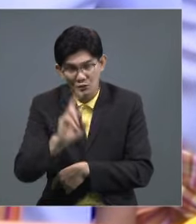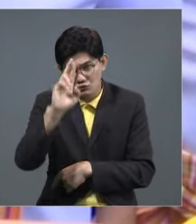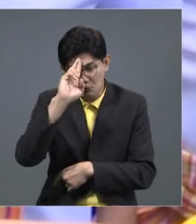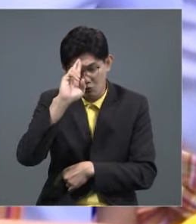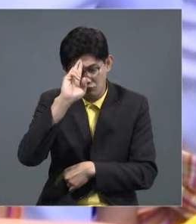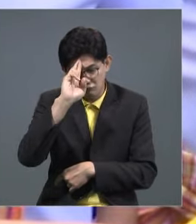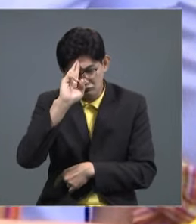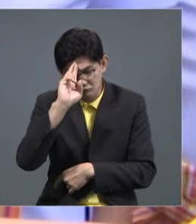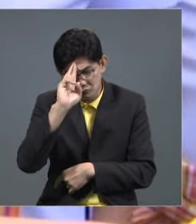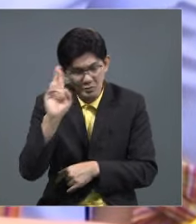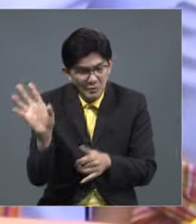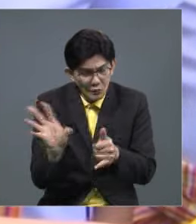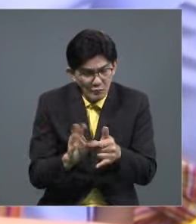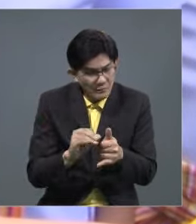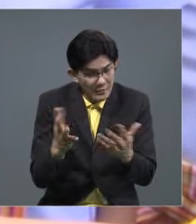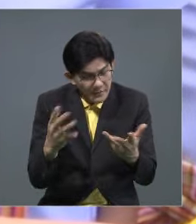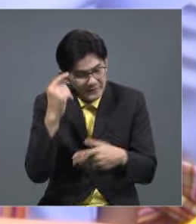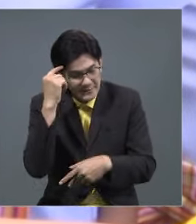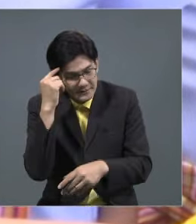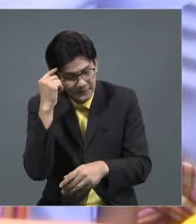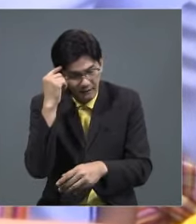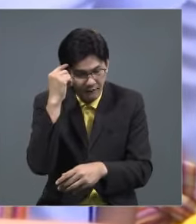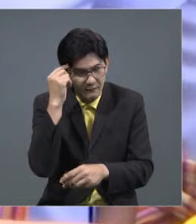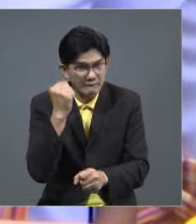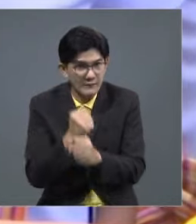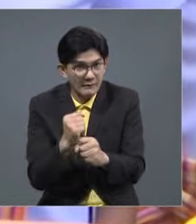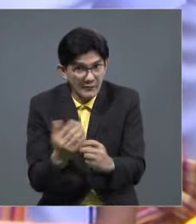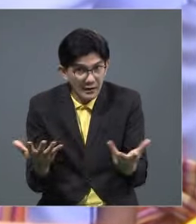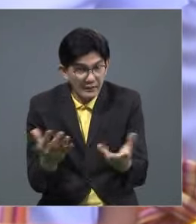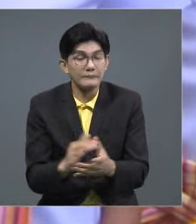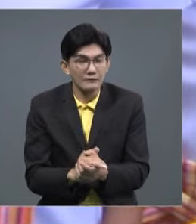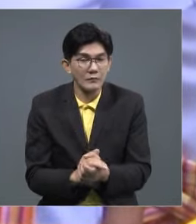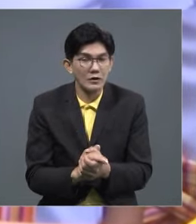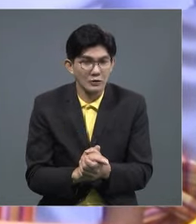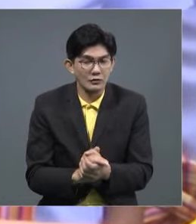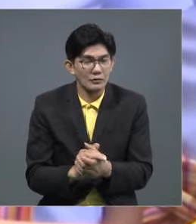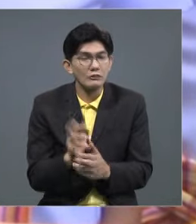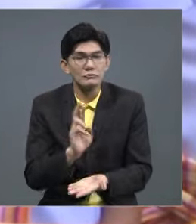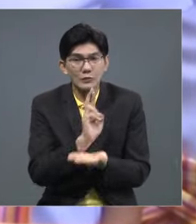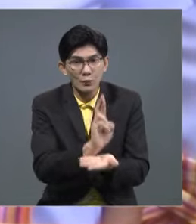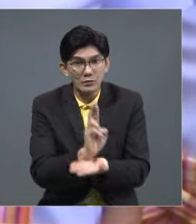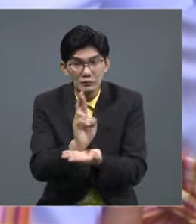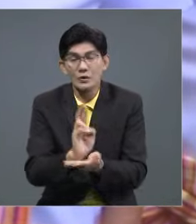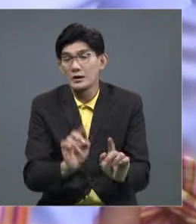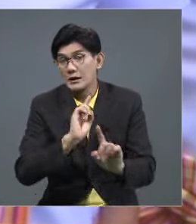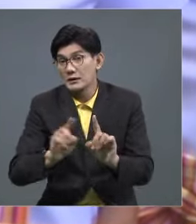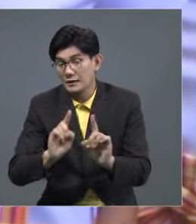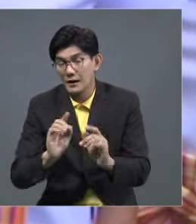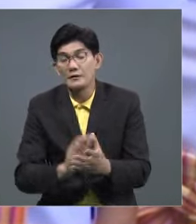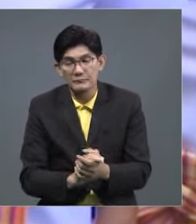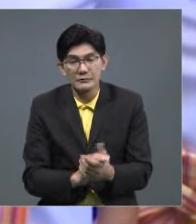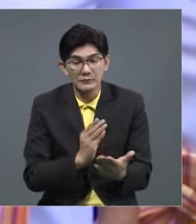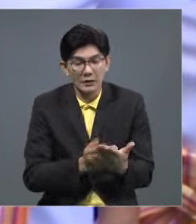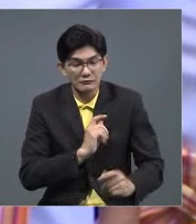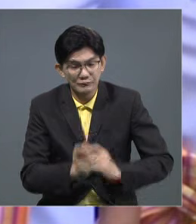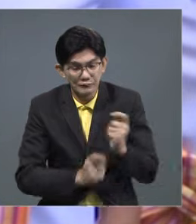ไม่ติดต่อเราจะหาเรื่องอินเซนทีฟรางวัลที่จากการใช้จ่